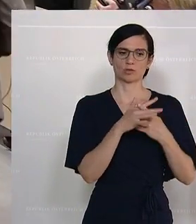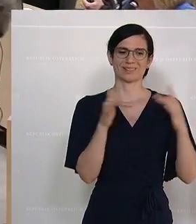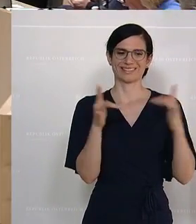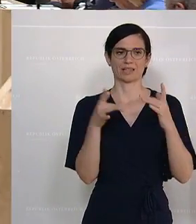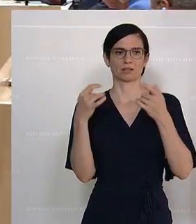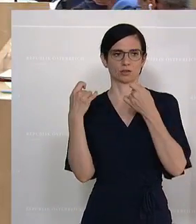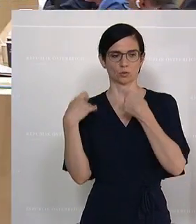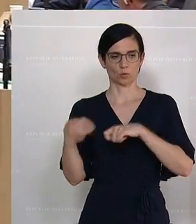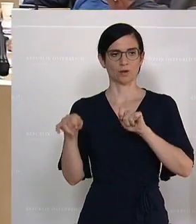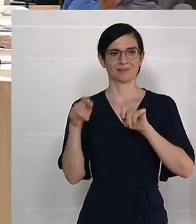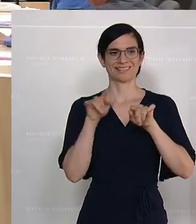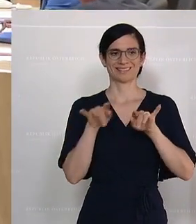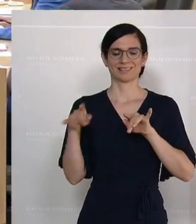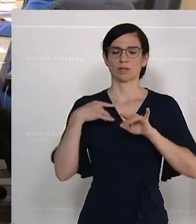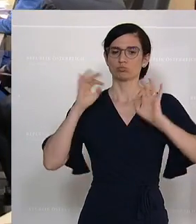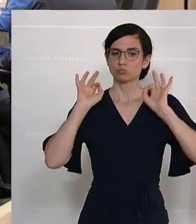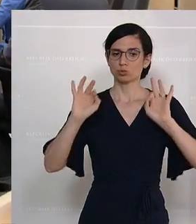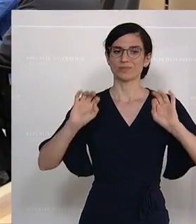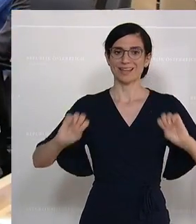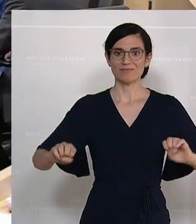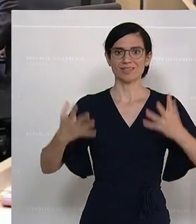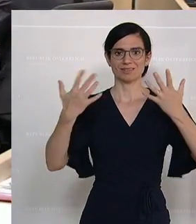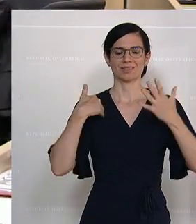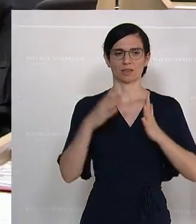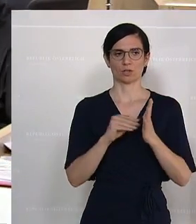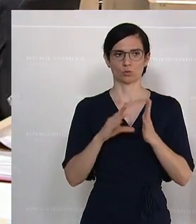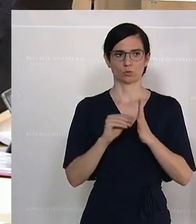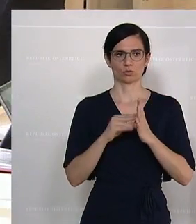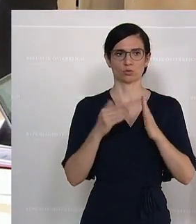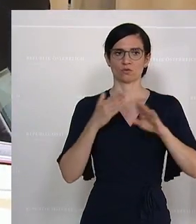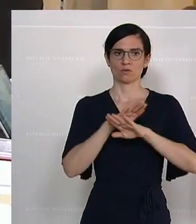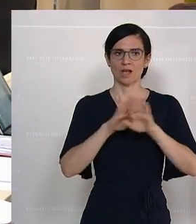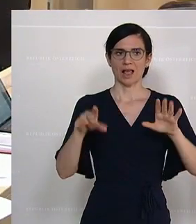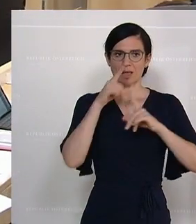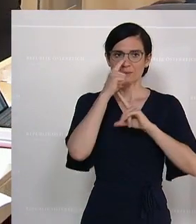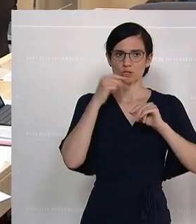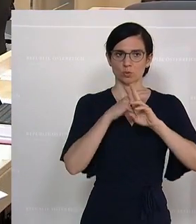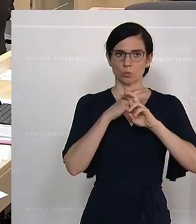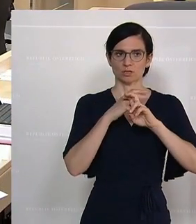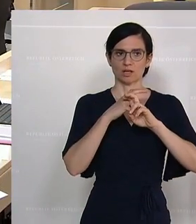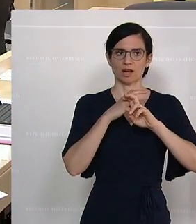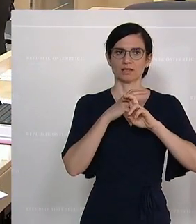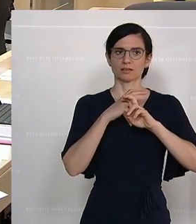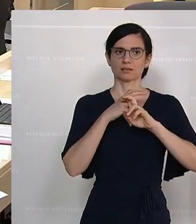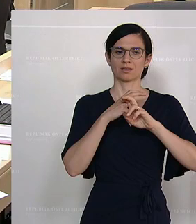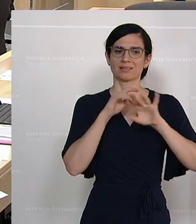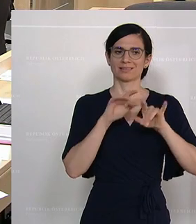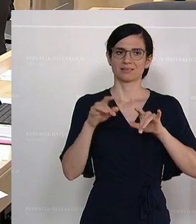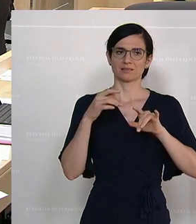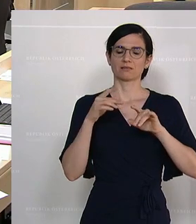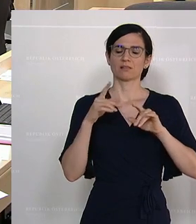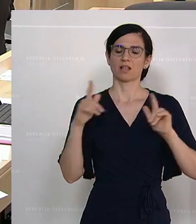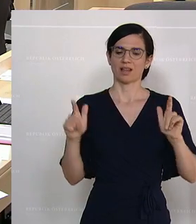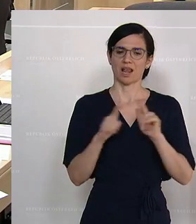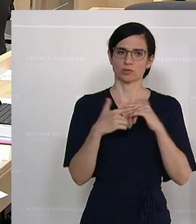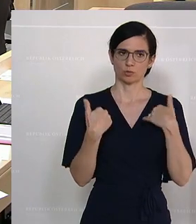das ist eine effiziente nutzung dieses instruments ermöglicht allen menschen in österreich eine leistung zukommen zu lassen